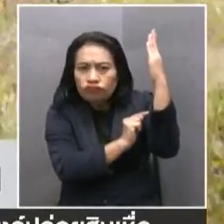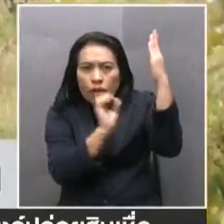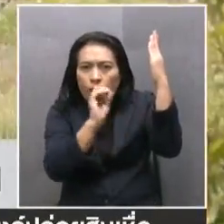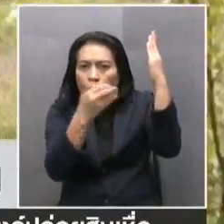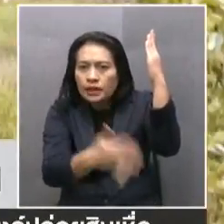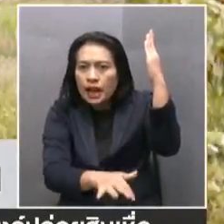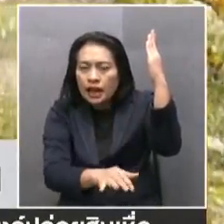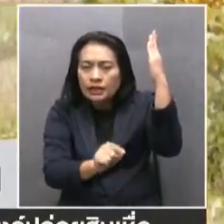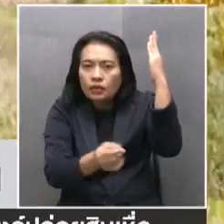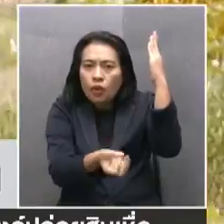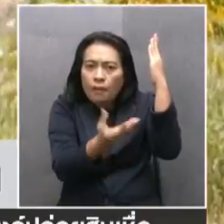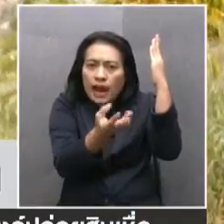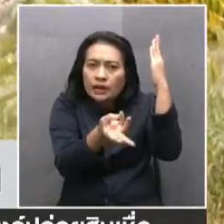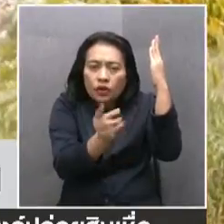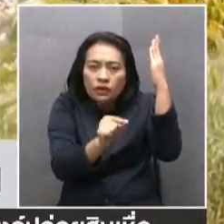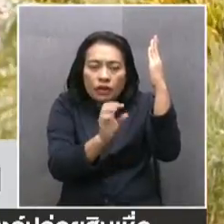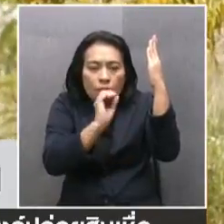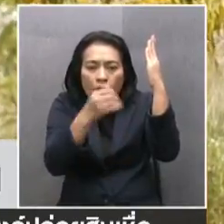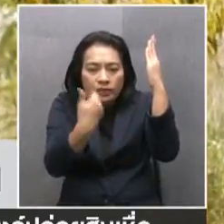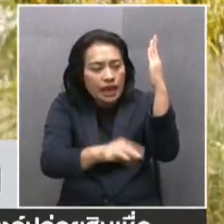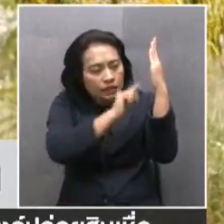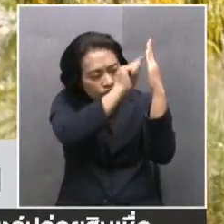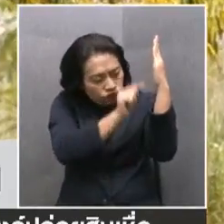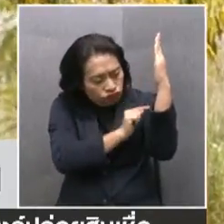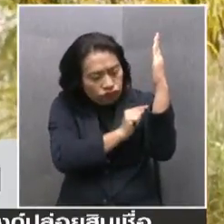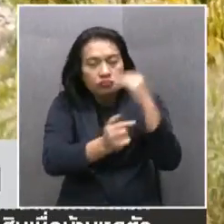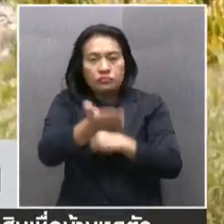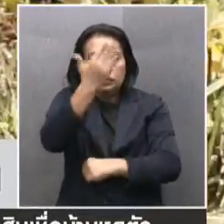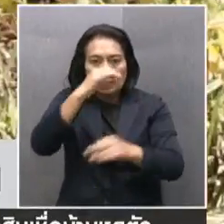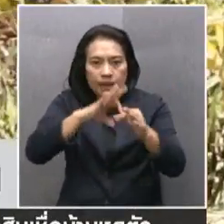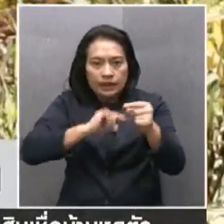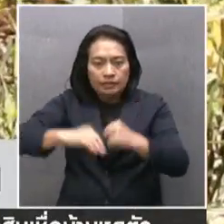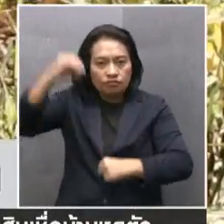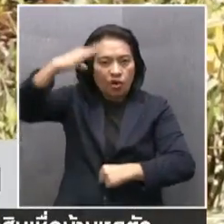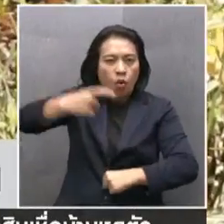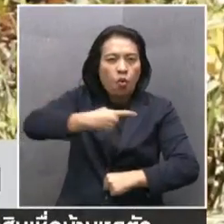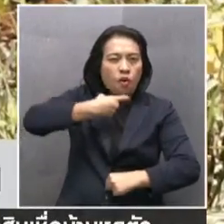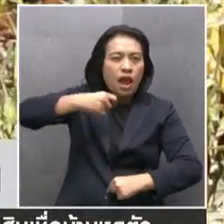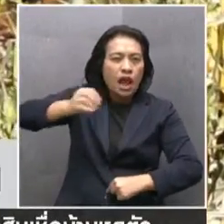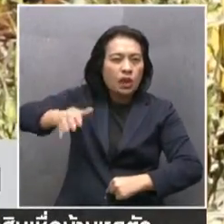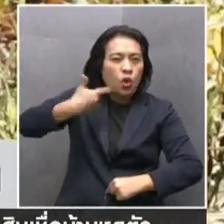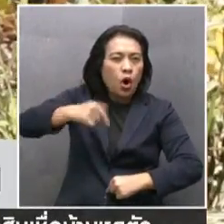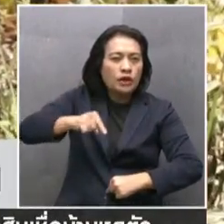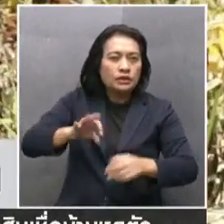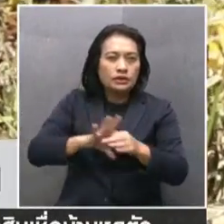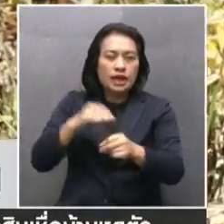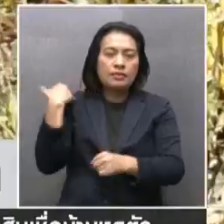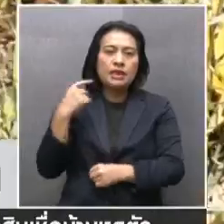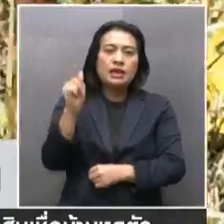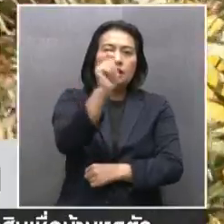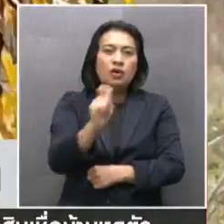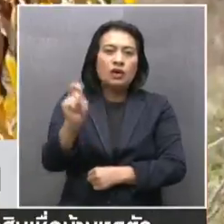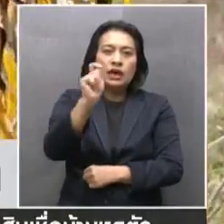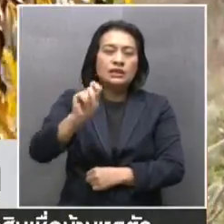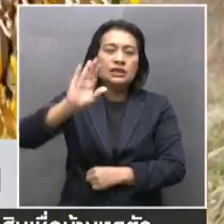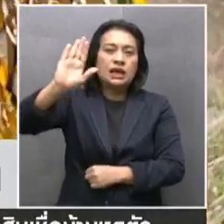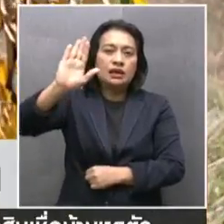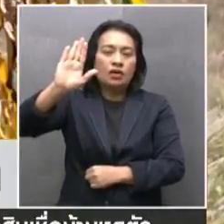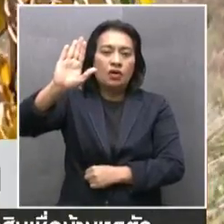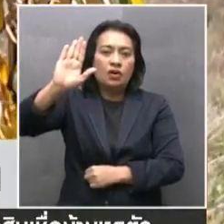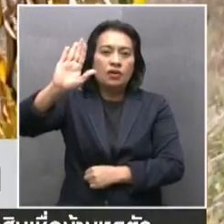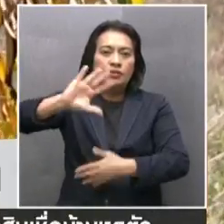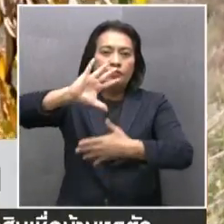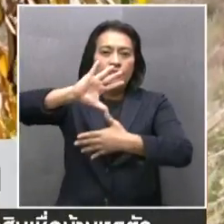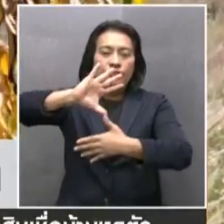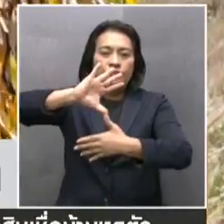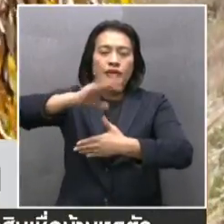ยมากกว่ากันนะคะเนื่องจากปรากฏการณ์ดังกล่าวมีลักษณะครอบคลุมทั้งภูมิภาคเอเชียตะวันออกเฉียงใต้ซึ่งปัญห